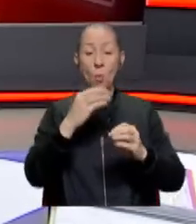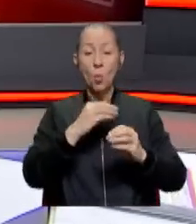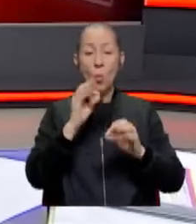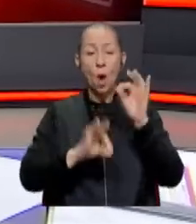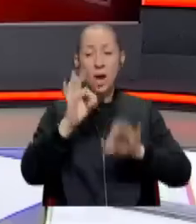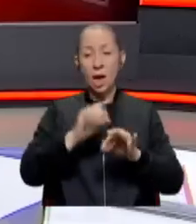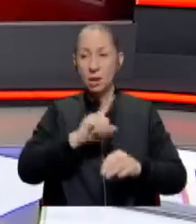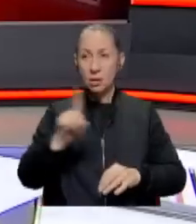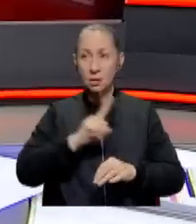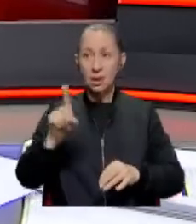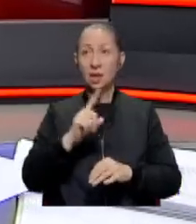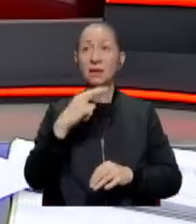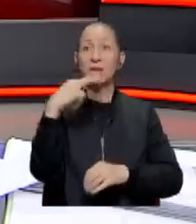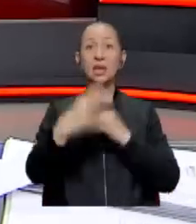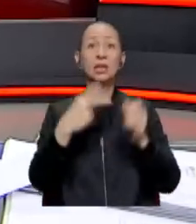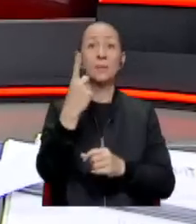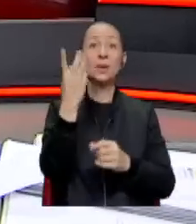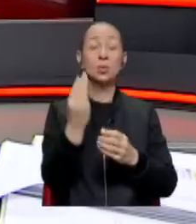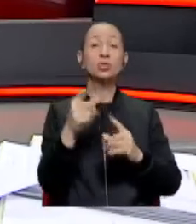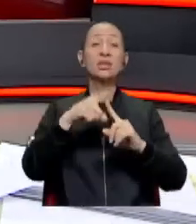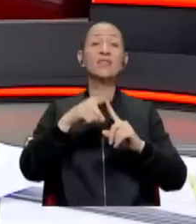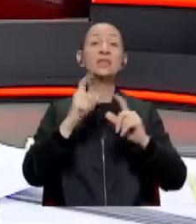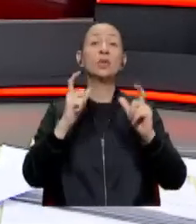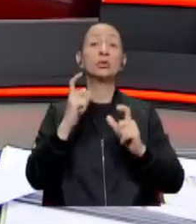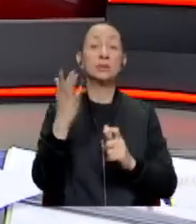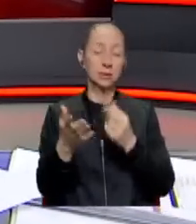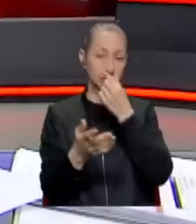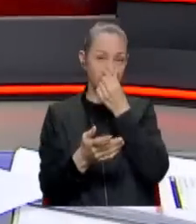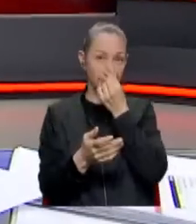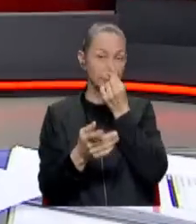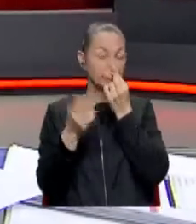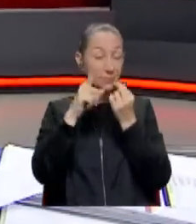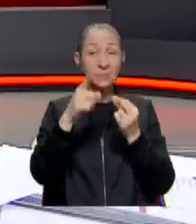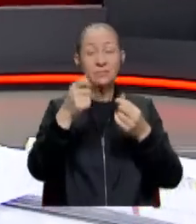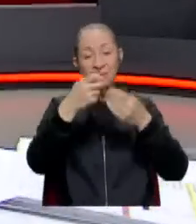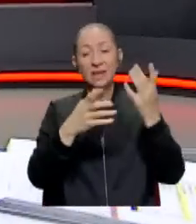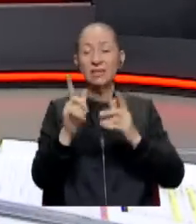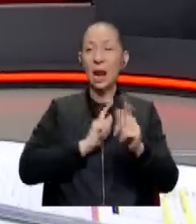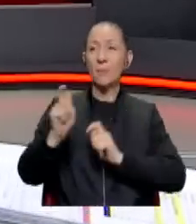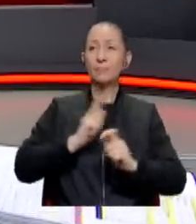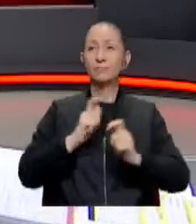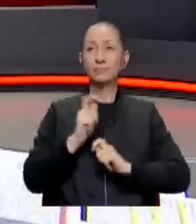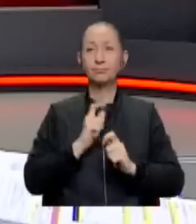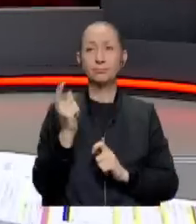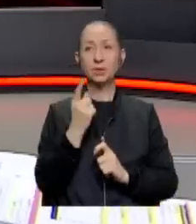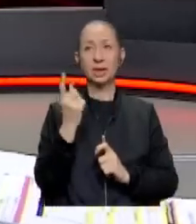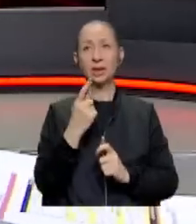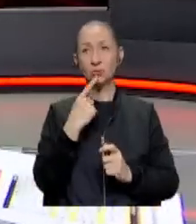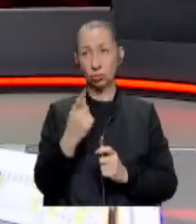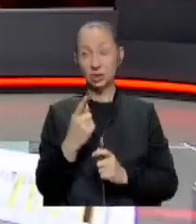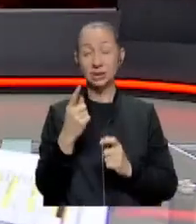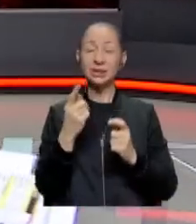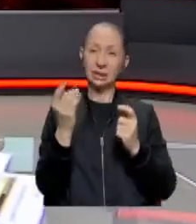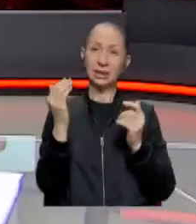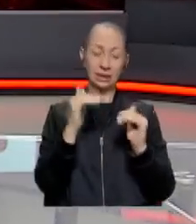oluyorsa Türk'te trafik sigortalarında 2 yılda bir olsun demişler Efendim dolayısıyla taleplerde bir şekilde dile getireceğiz